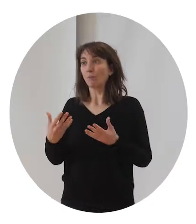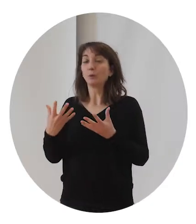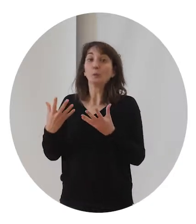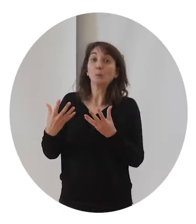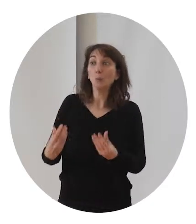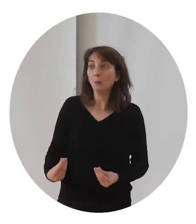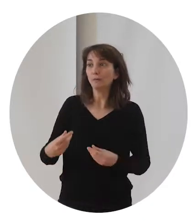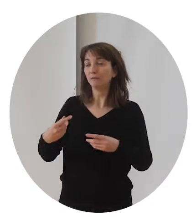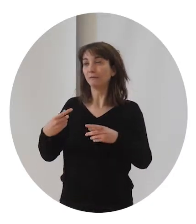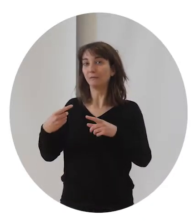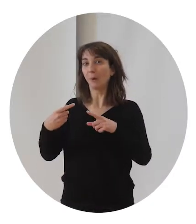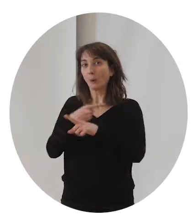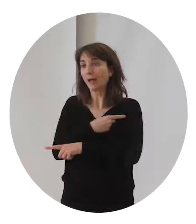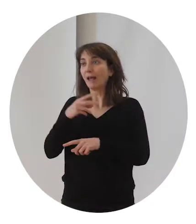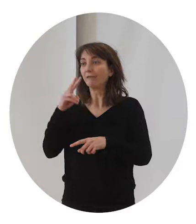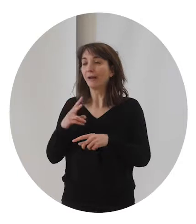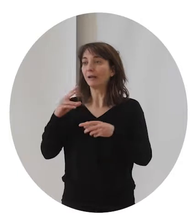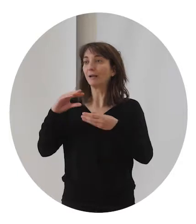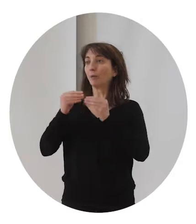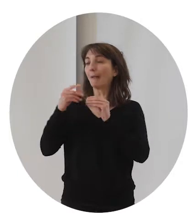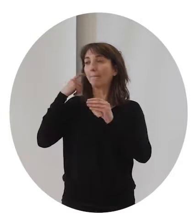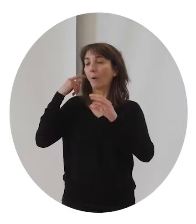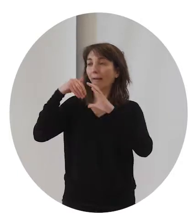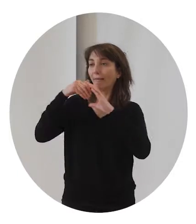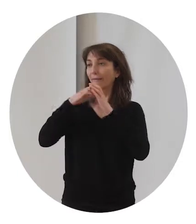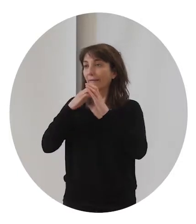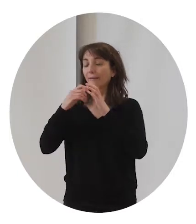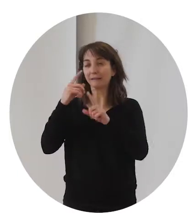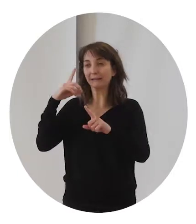qui a des troubles autolytiques va se montrer assez hypotonique dès le début,